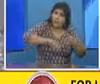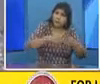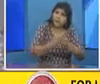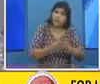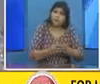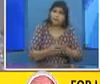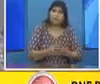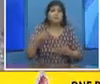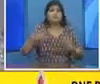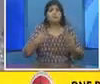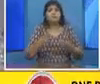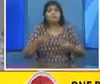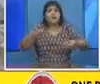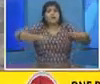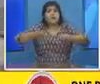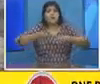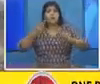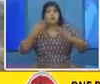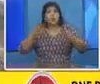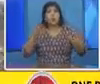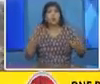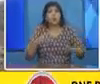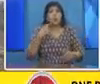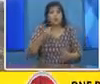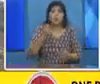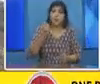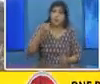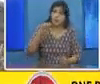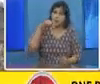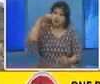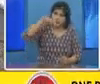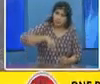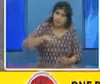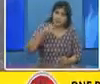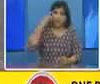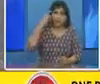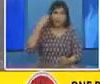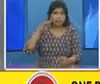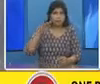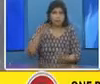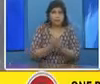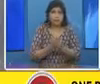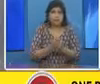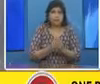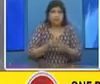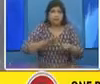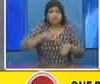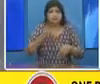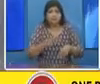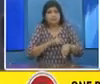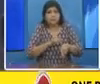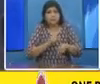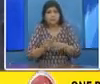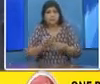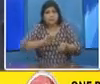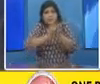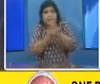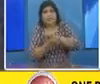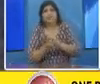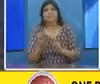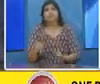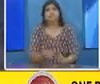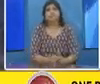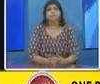था। कॉमर्शियल को मंजूरी देने के एक निर्णय स्थिति को पूरी तरह से